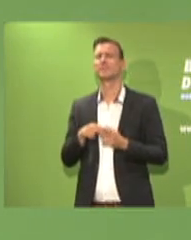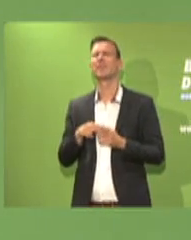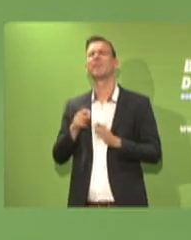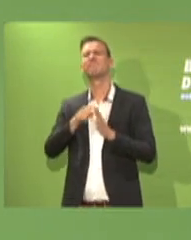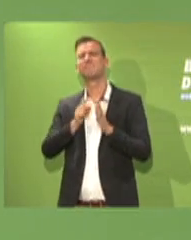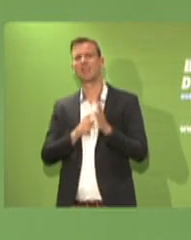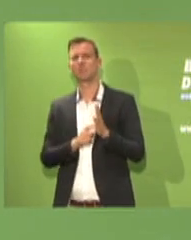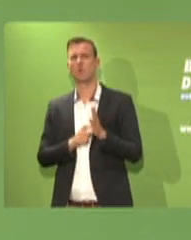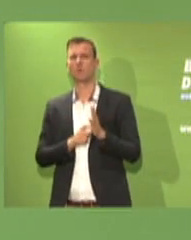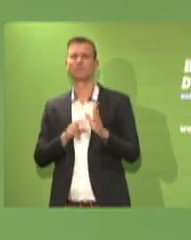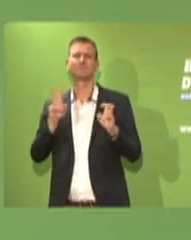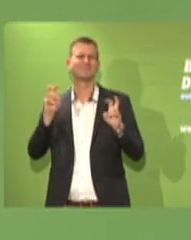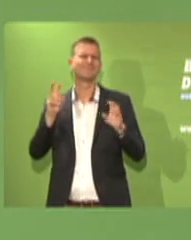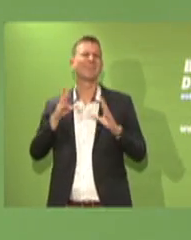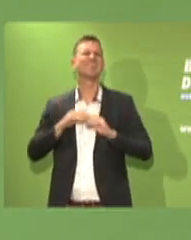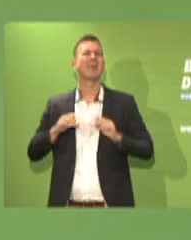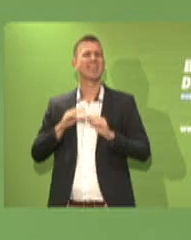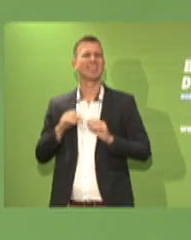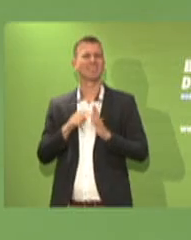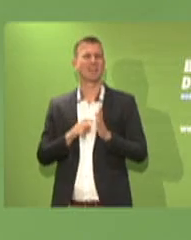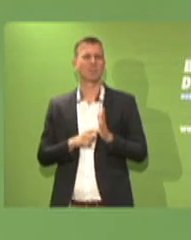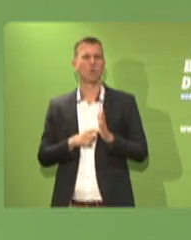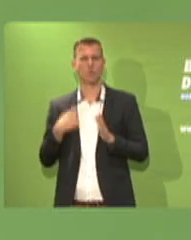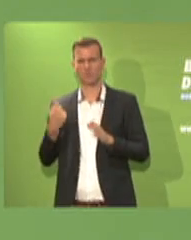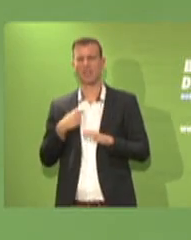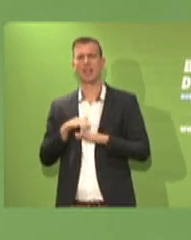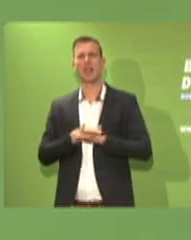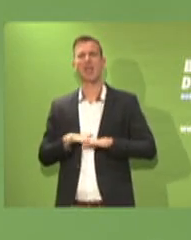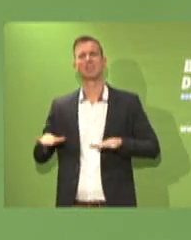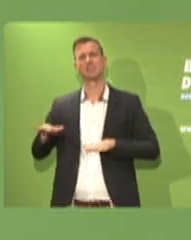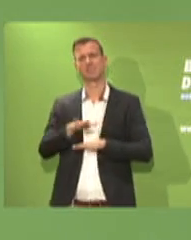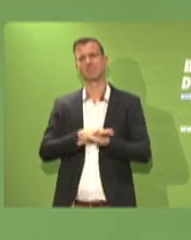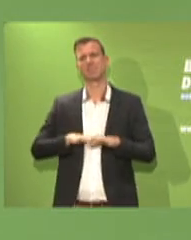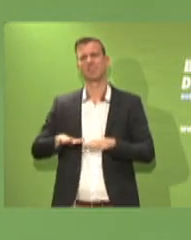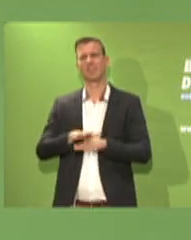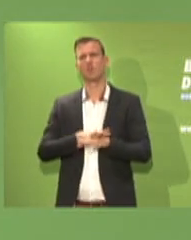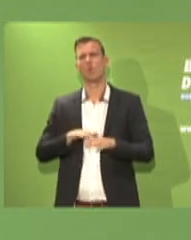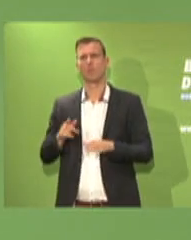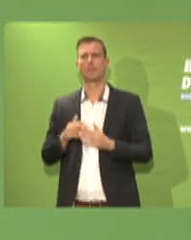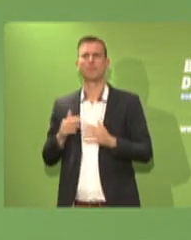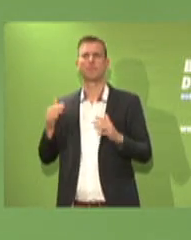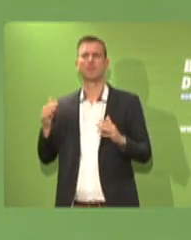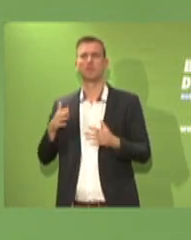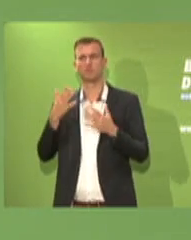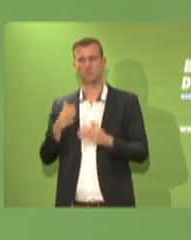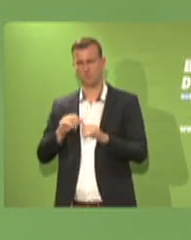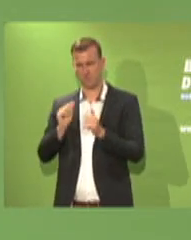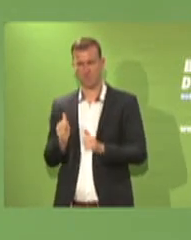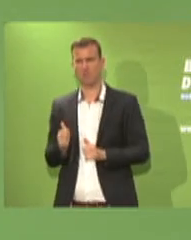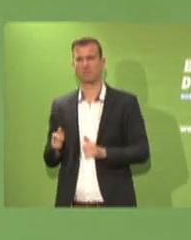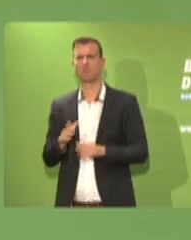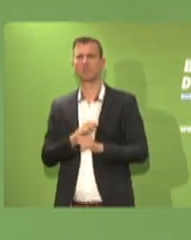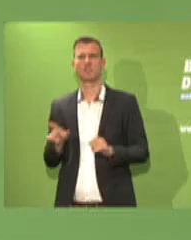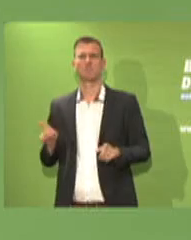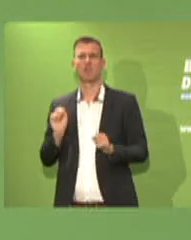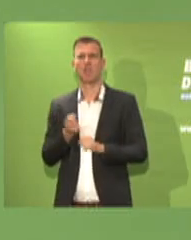liegt, an den sogenannten weichen Faktoren, die bei uns im ländlichen Raum, in den ländlichen Regionen nicht mehr in der Art und Weise vorgehalten